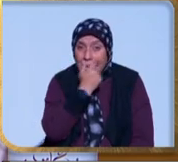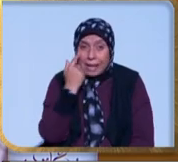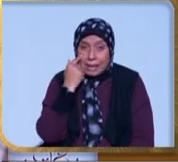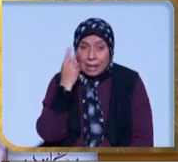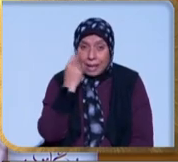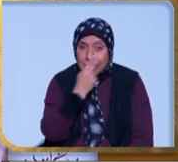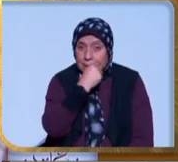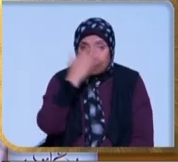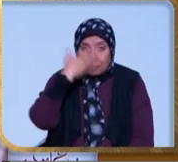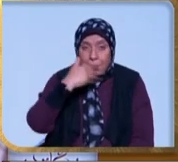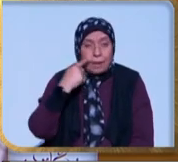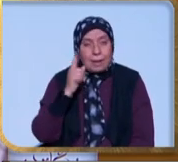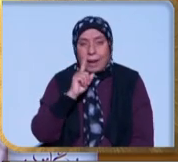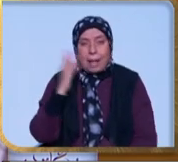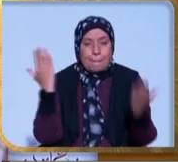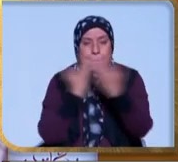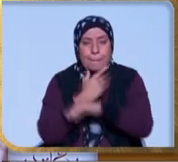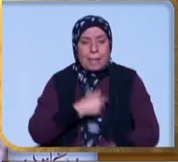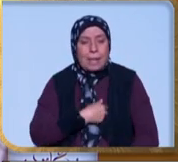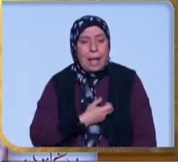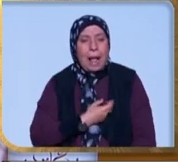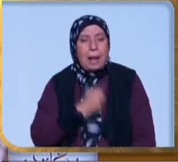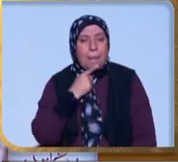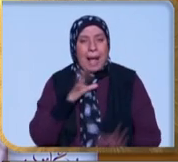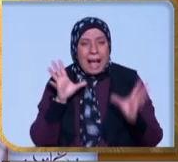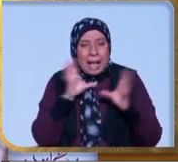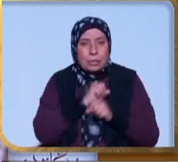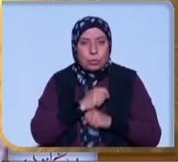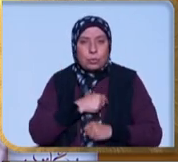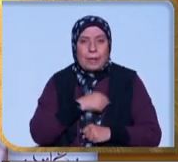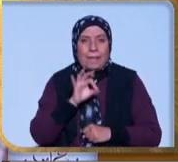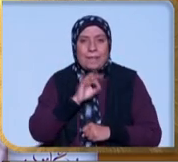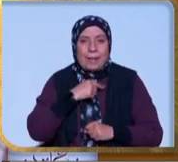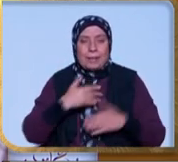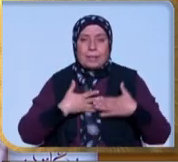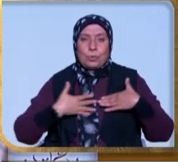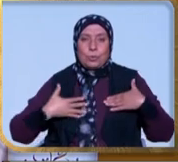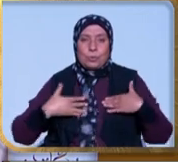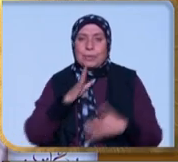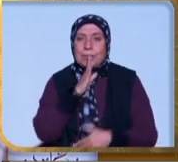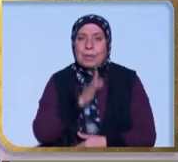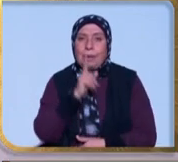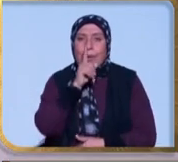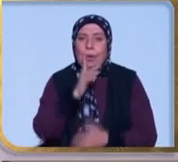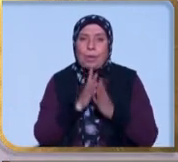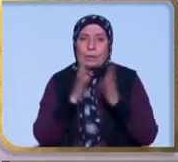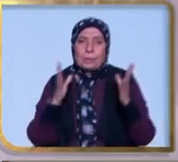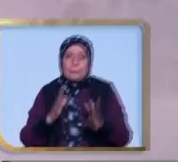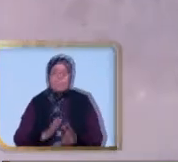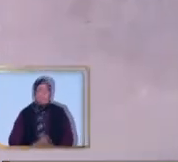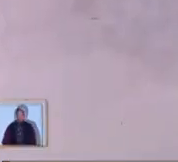ولكن تعمى القلوب التي في الصدور. صدق الله العظيم.